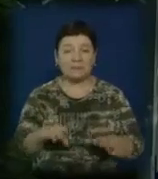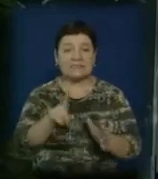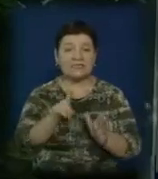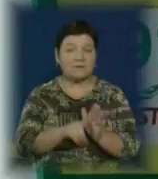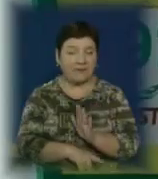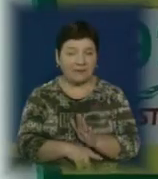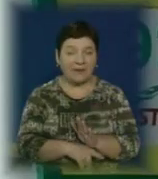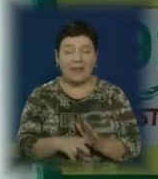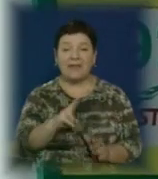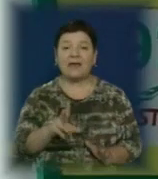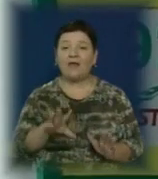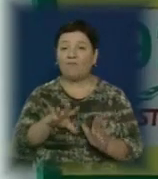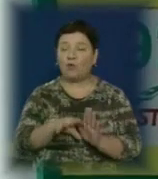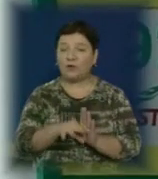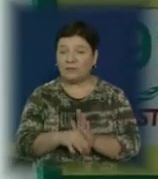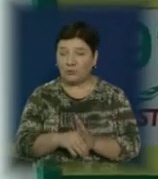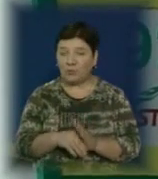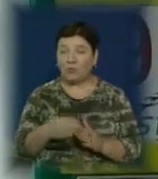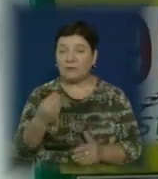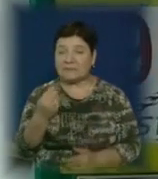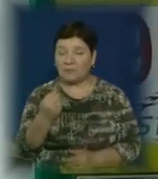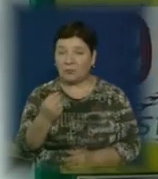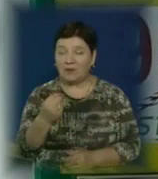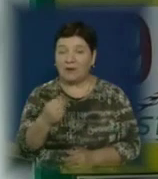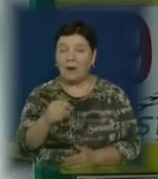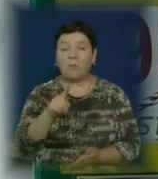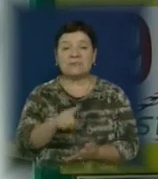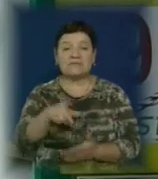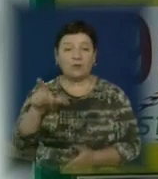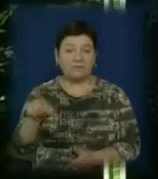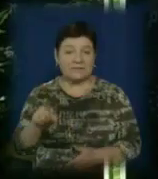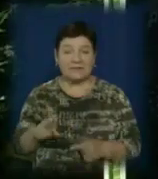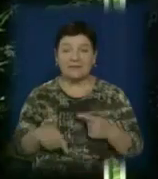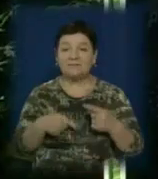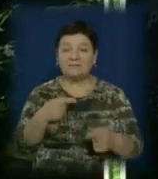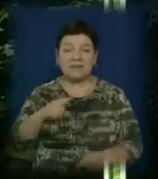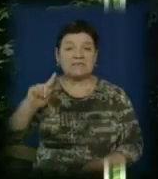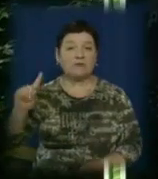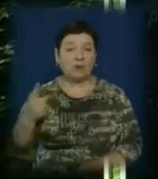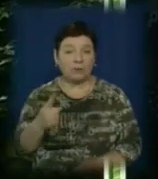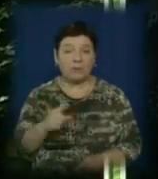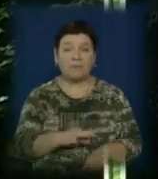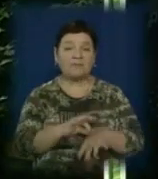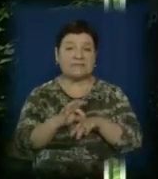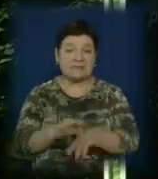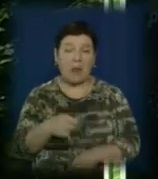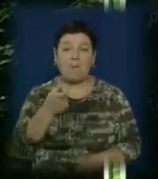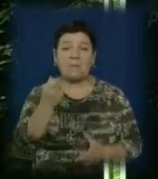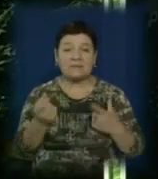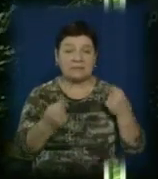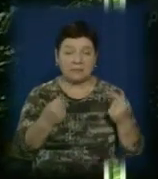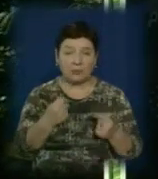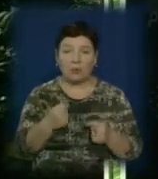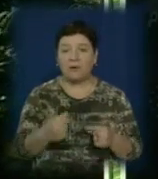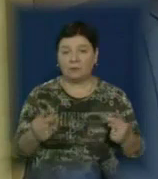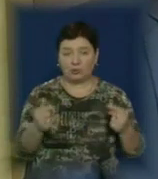продовольчих товарів, яке входить у собівартість, посадовці звернулися до нафтотрейдерів із вимогою привести вартість бензину до